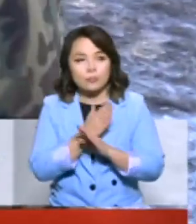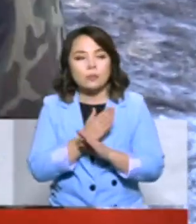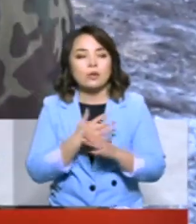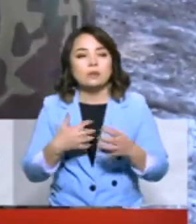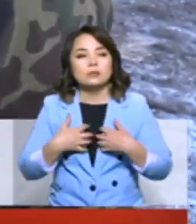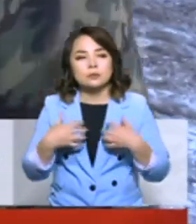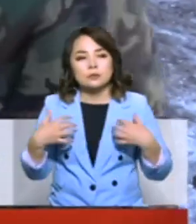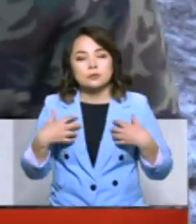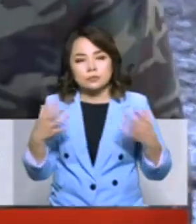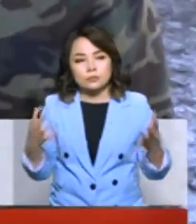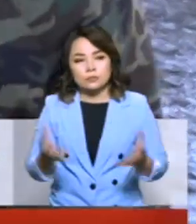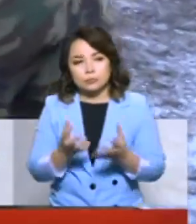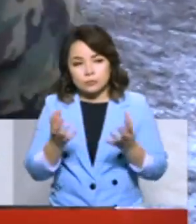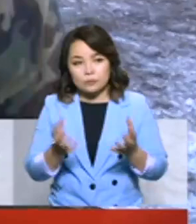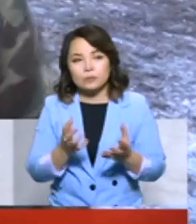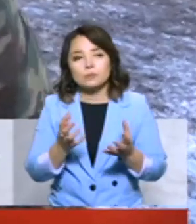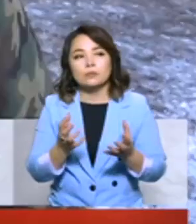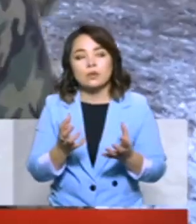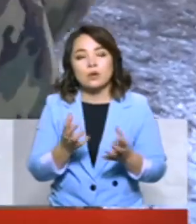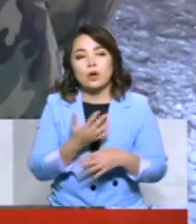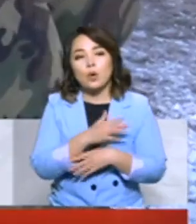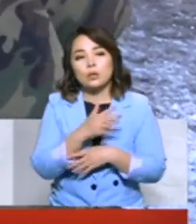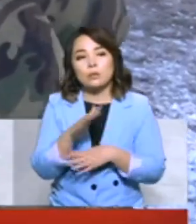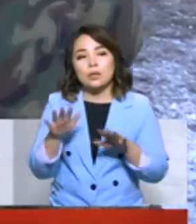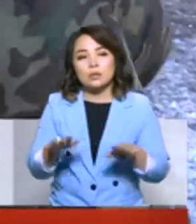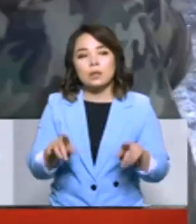жануарларды күтуге, орманды